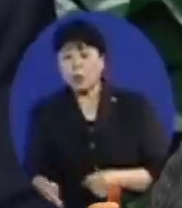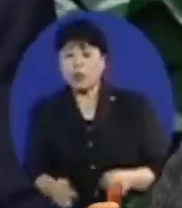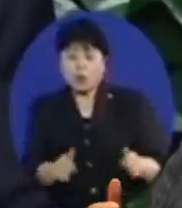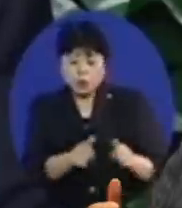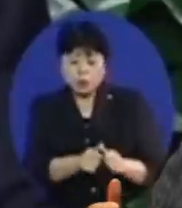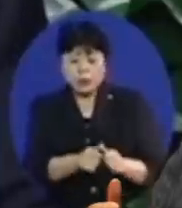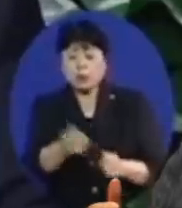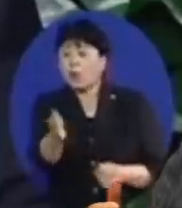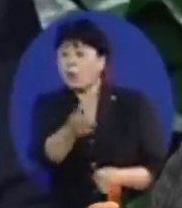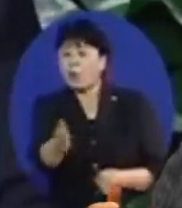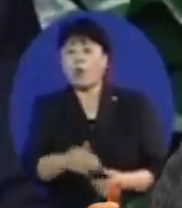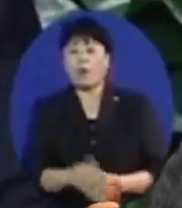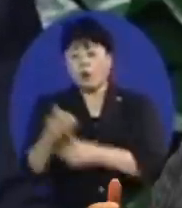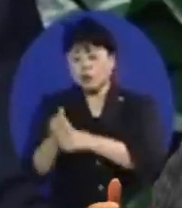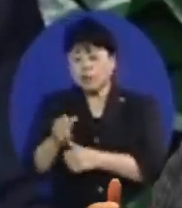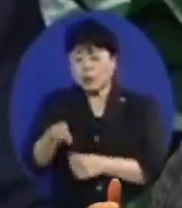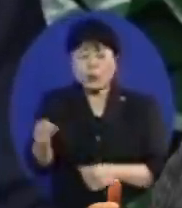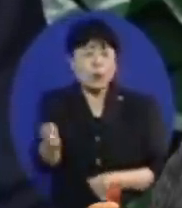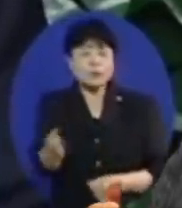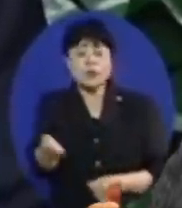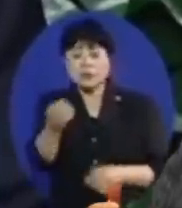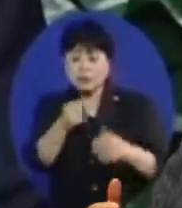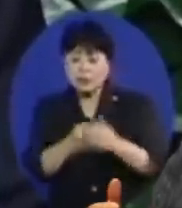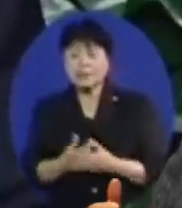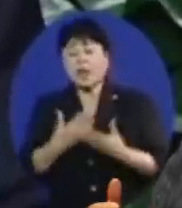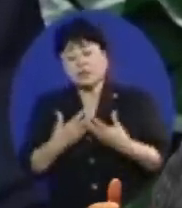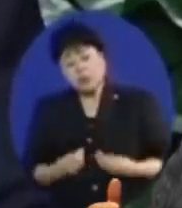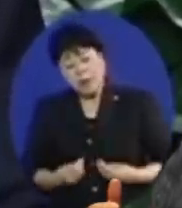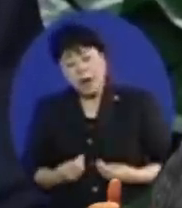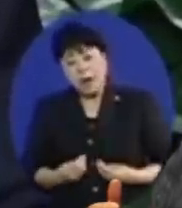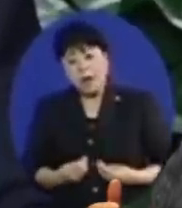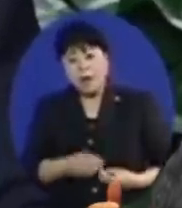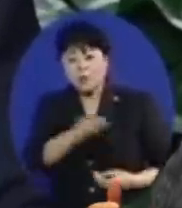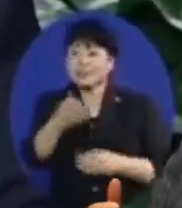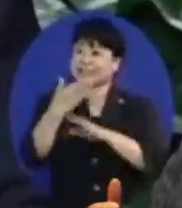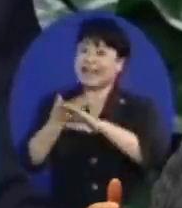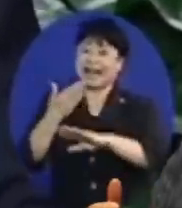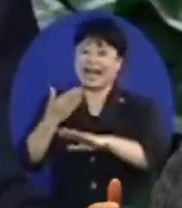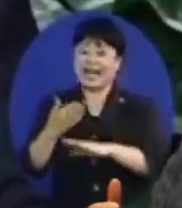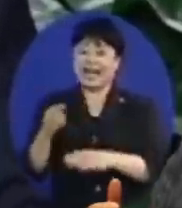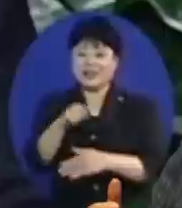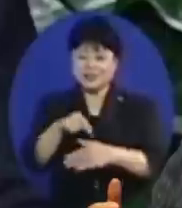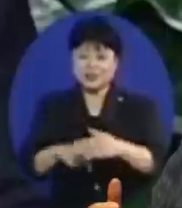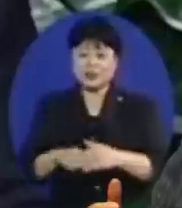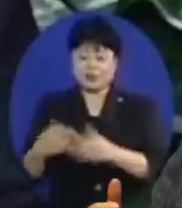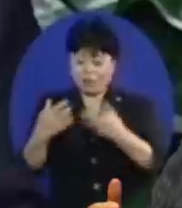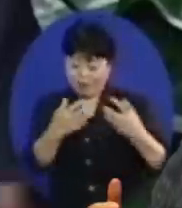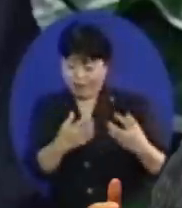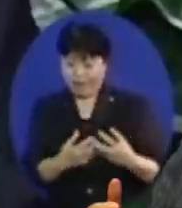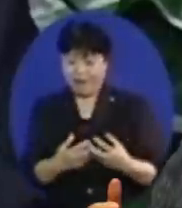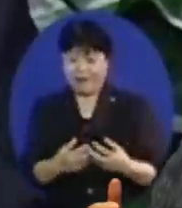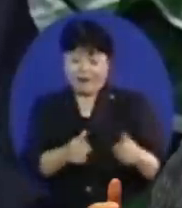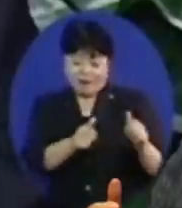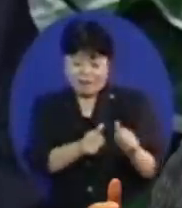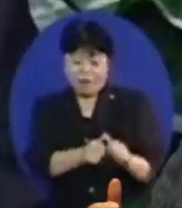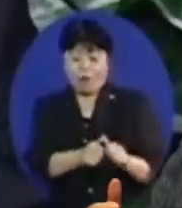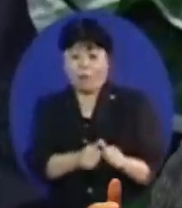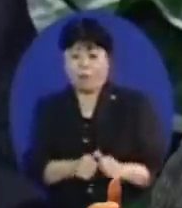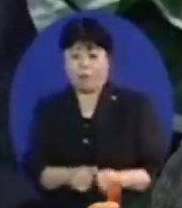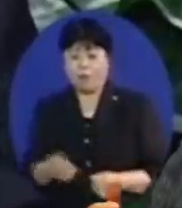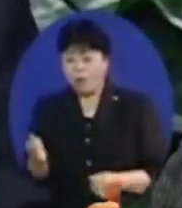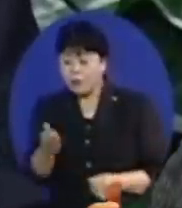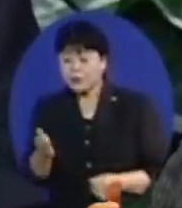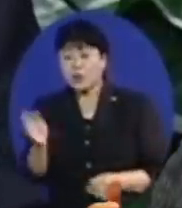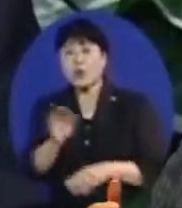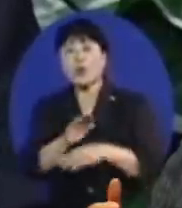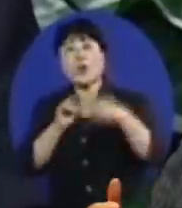보아도 의지할 곳 없습니다. 그러므로 절망하는 것입니다. 그러나 우리는 속을 보아도 텅 비었고 곁을 보아도 의지할 곳 없어도